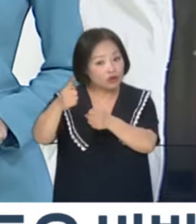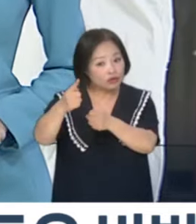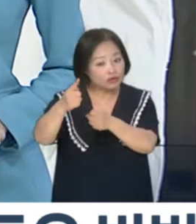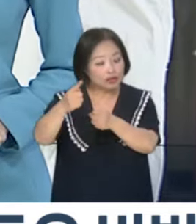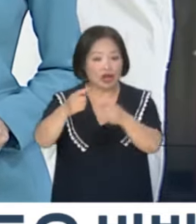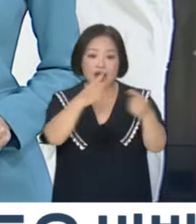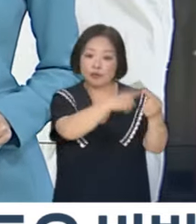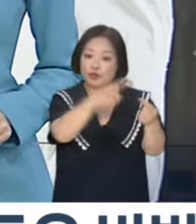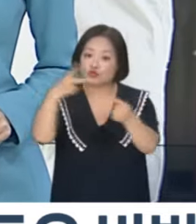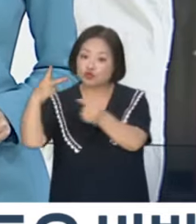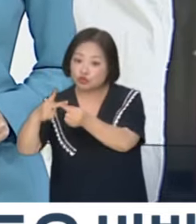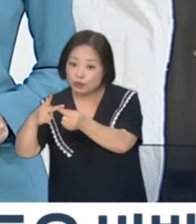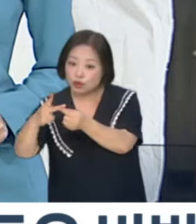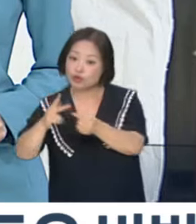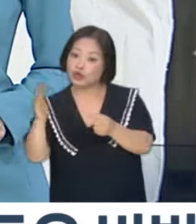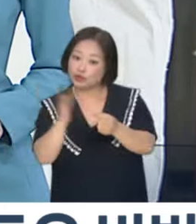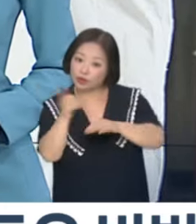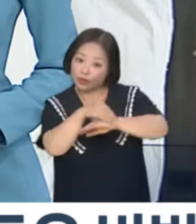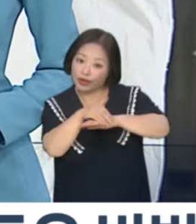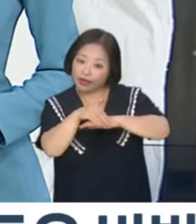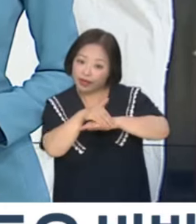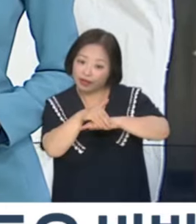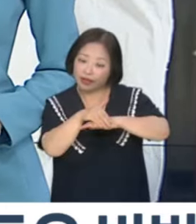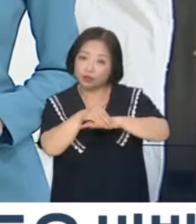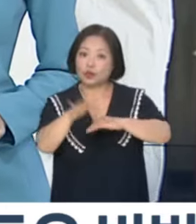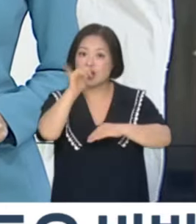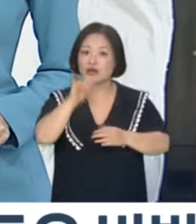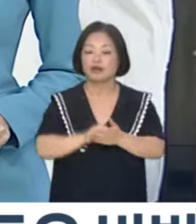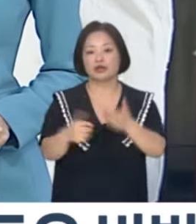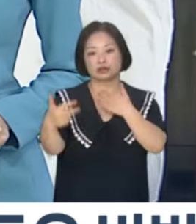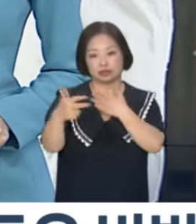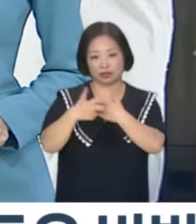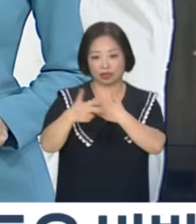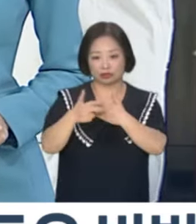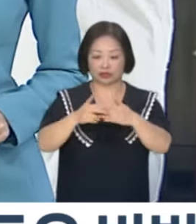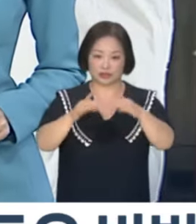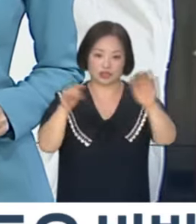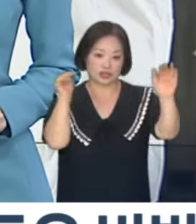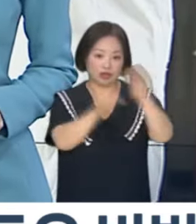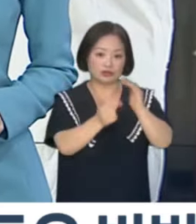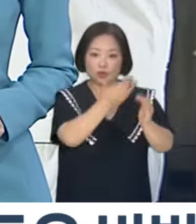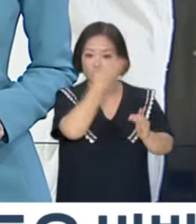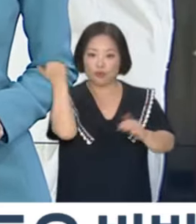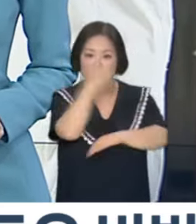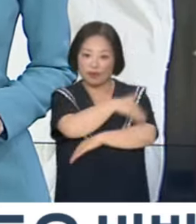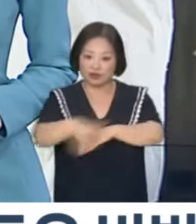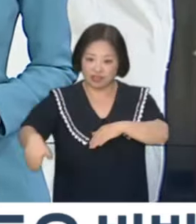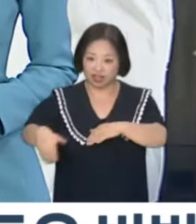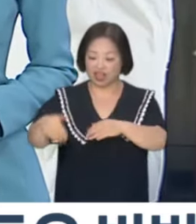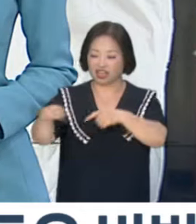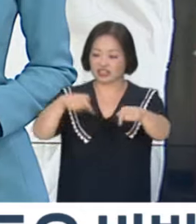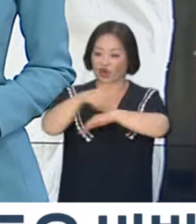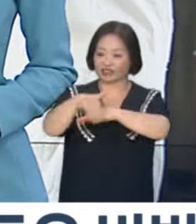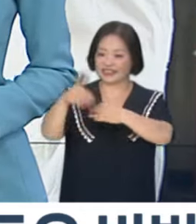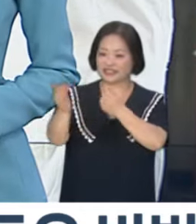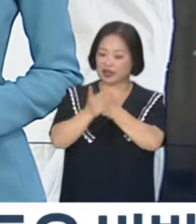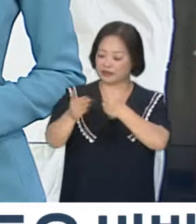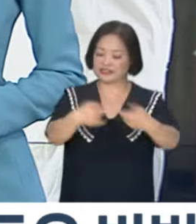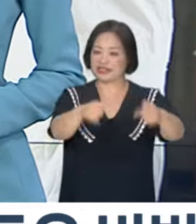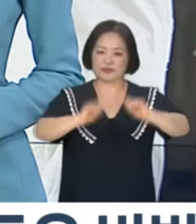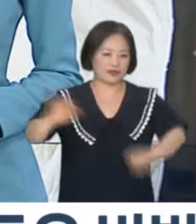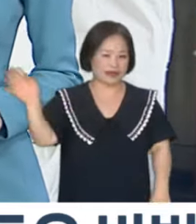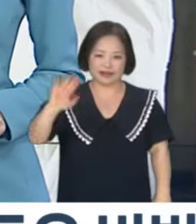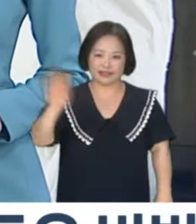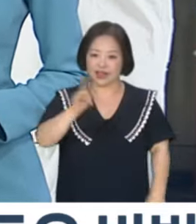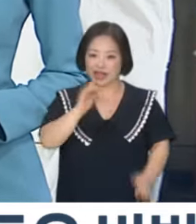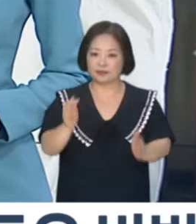차례에 걸쳐서 후속 실행 계획도 내놓을 예정인데요. 의사들은 현장을 외면한 정책이라며 논의 참여를 거부하고